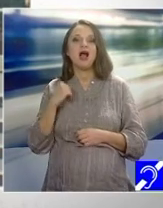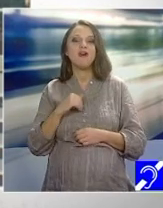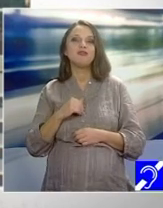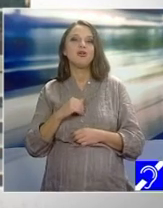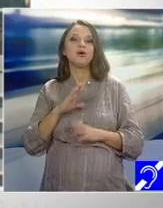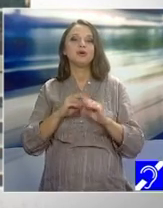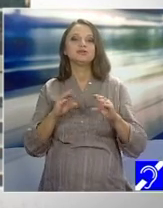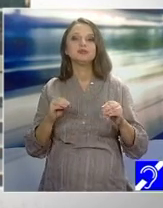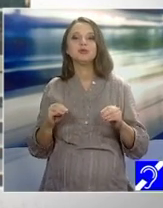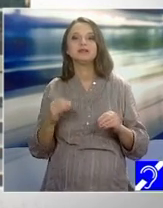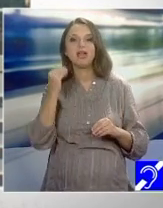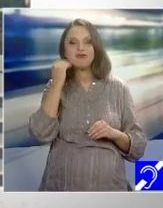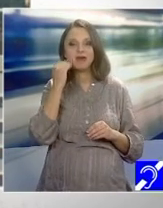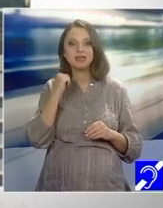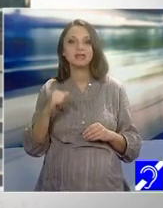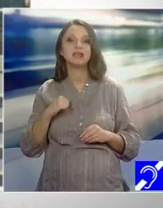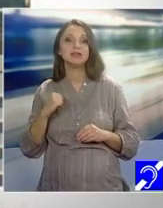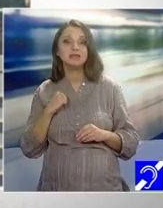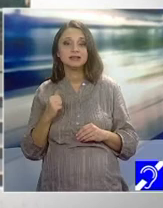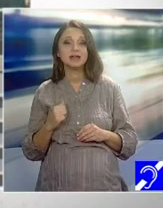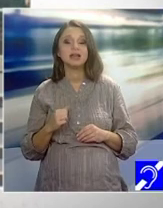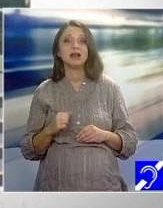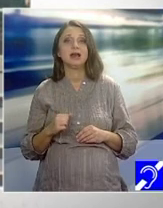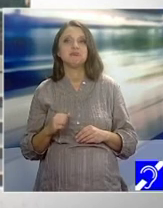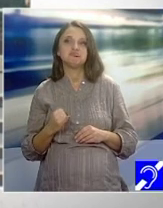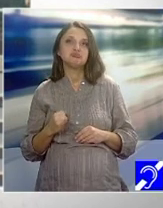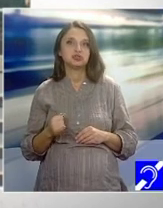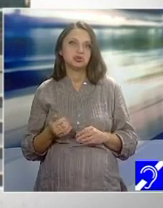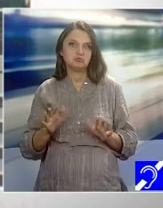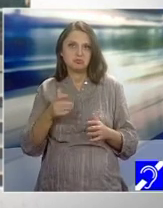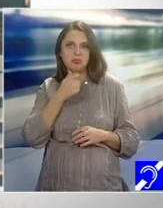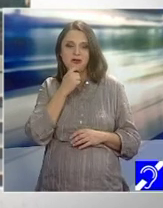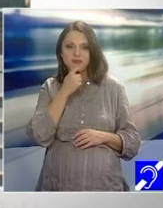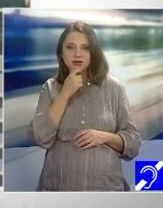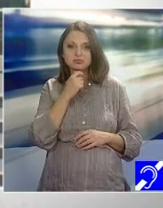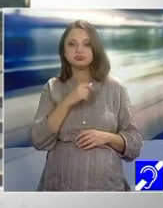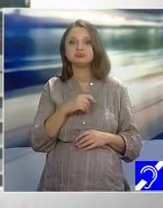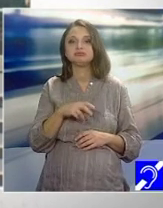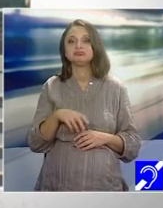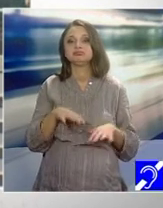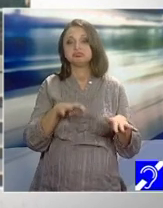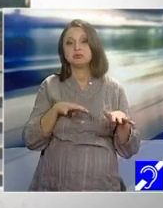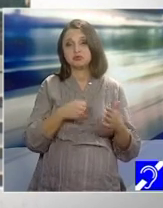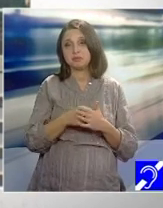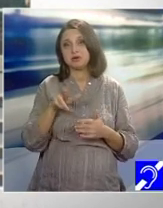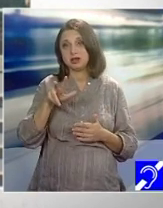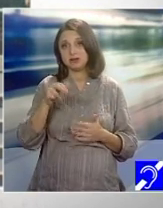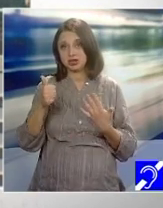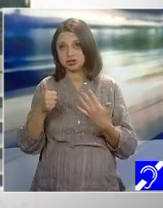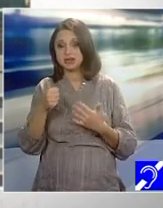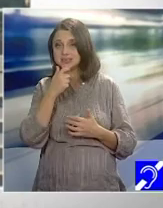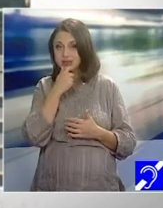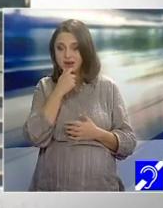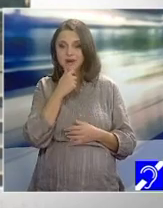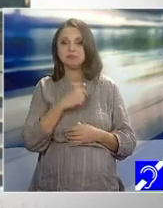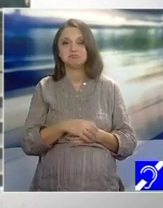și nu neapărat tinere, pentru că în momentul de față Sisterhood este între 19 și 36 de ani. Și